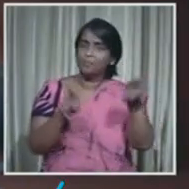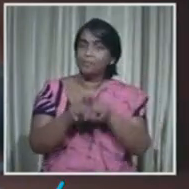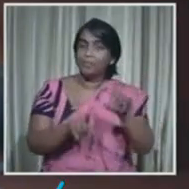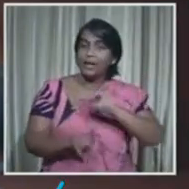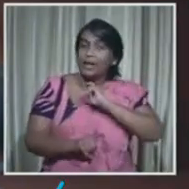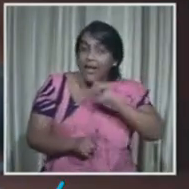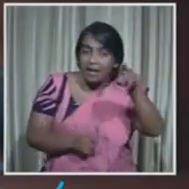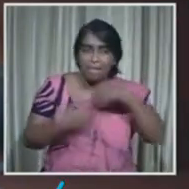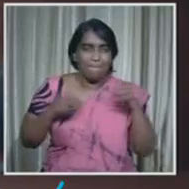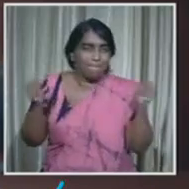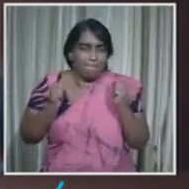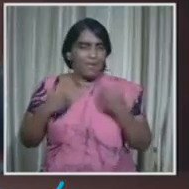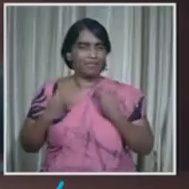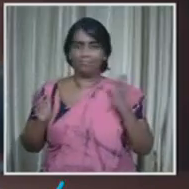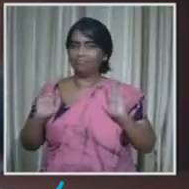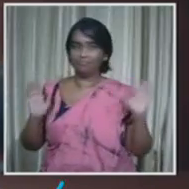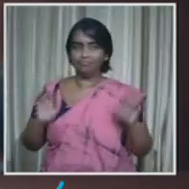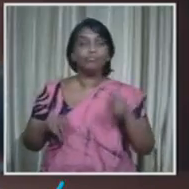कैगान